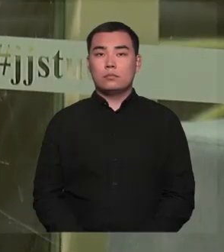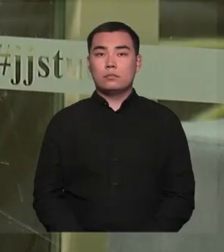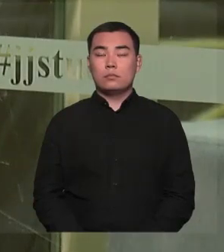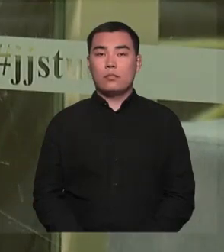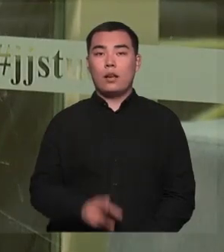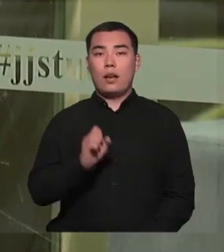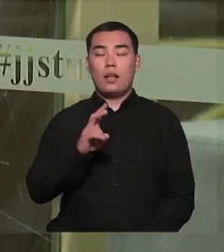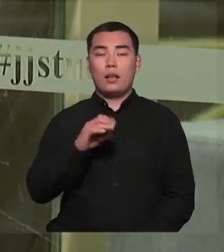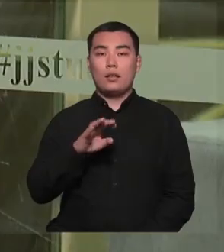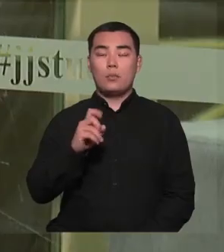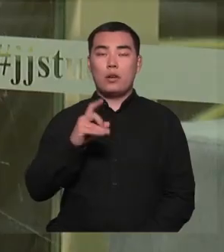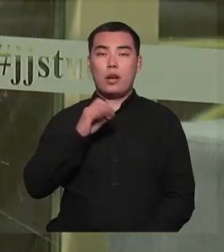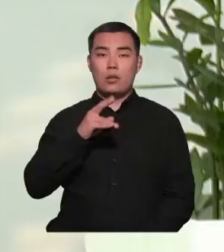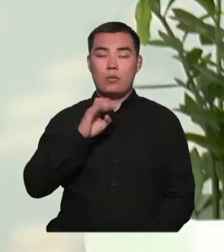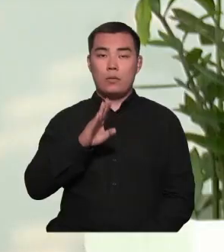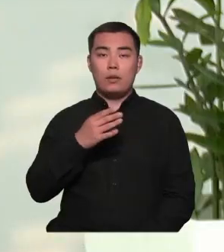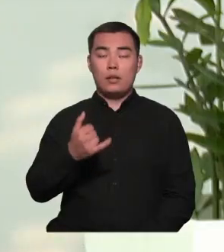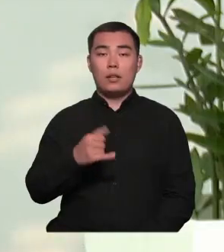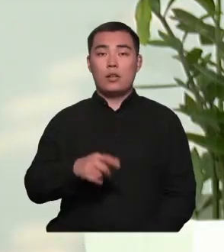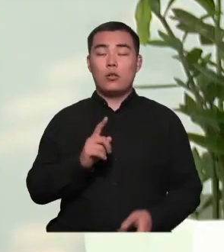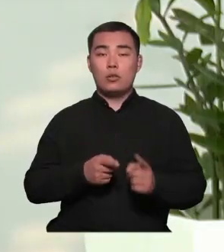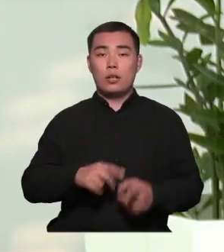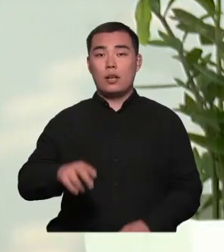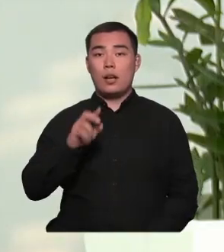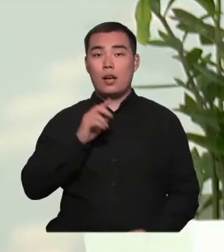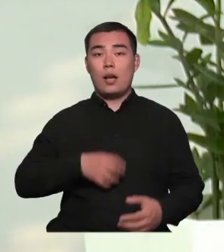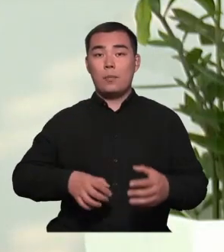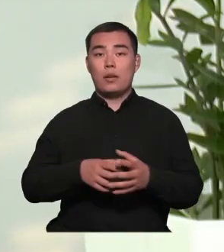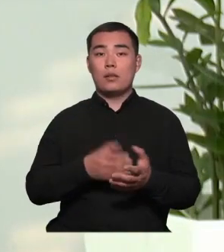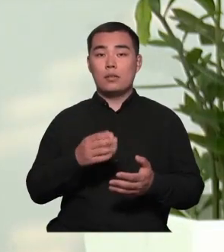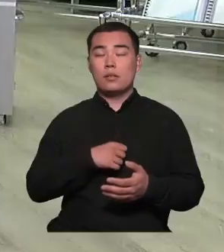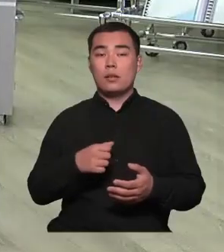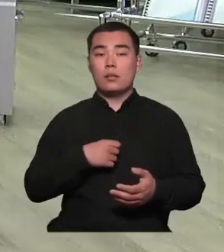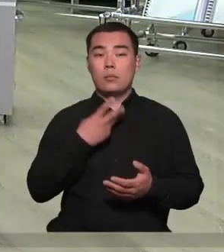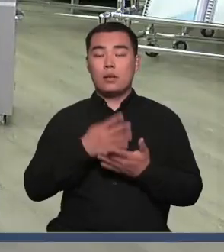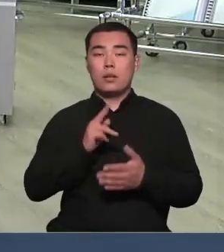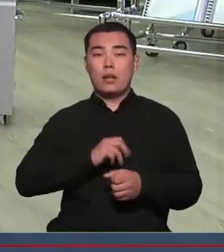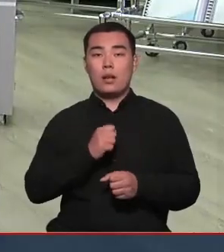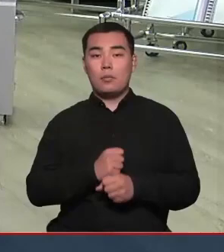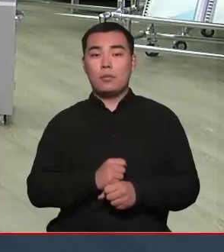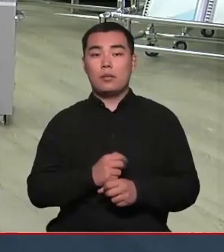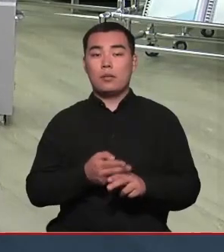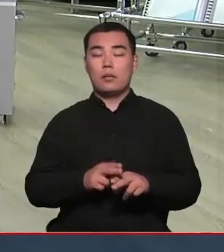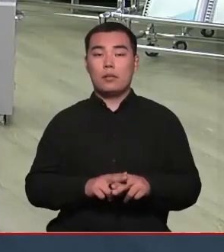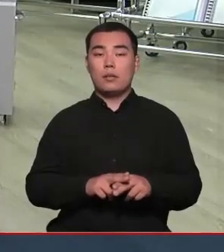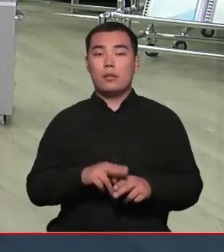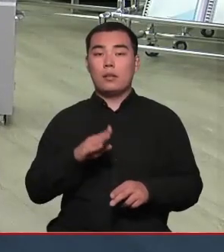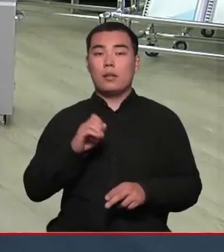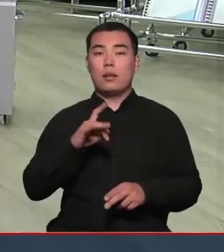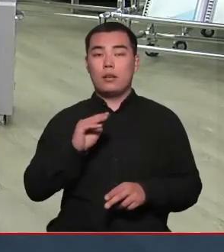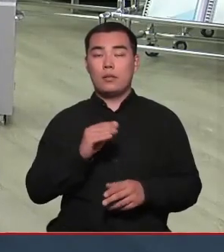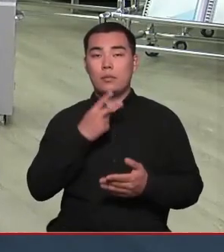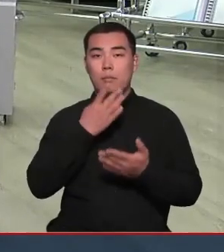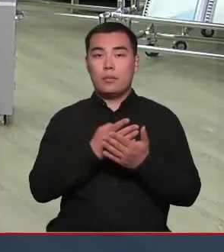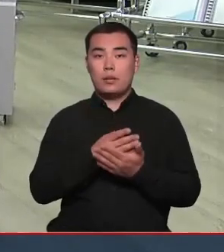Қанат Есмұханұлы, жалпы ұлттық компанияның осындай жағдайға жетуі, осылай тарифті үнемі